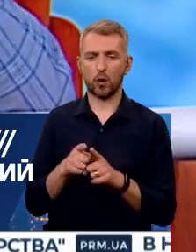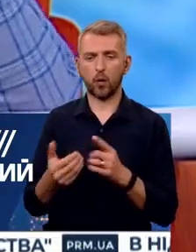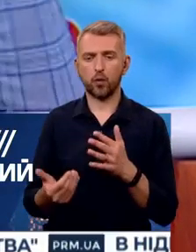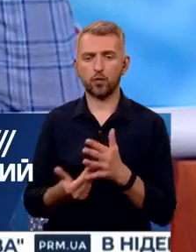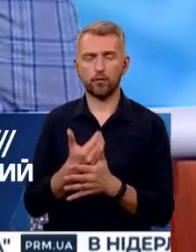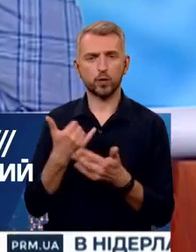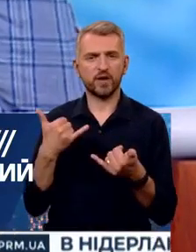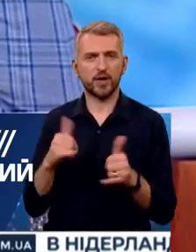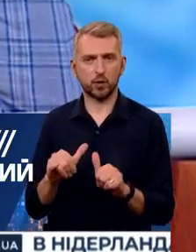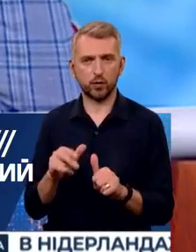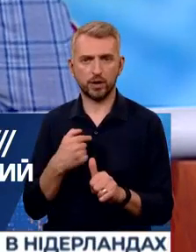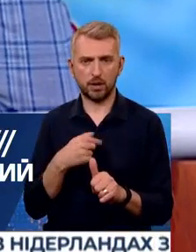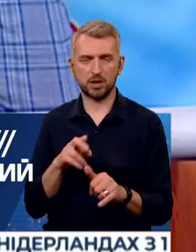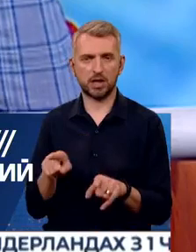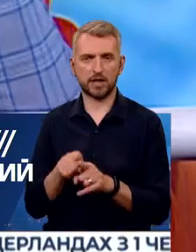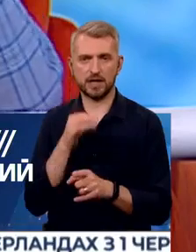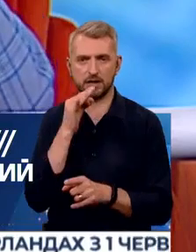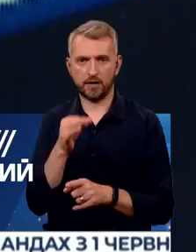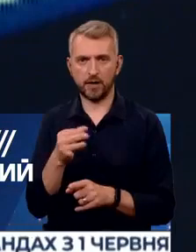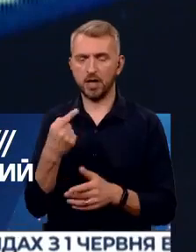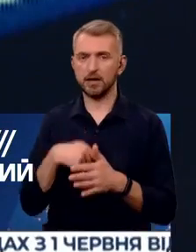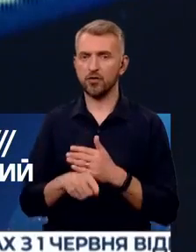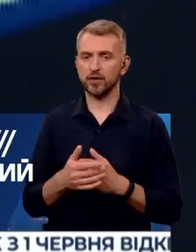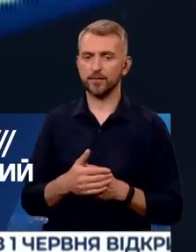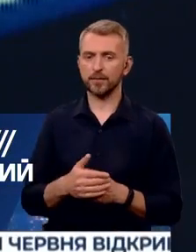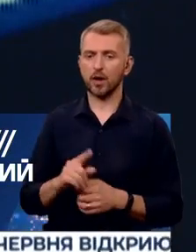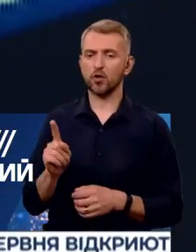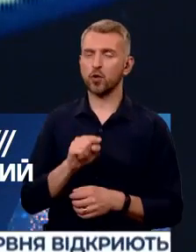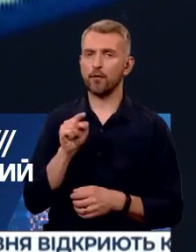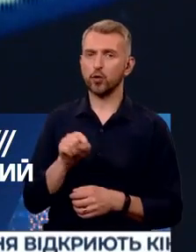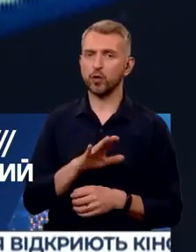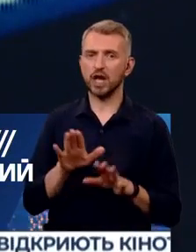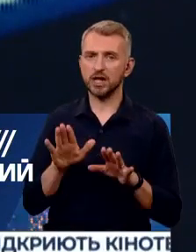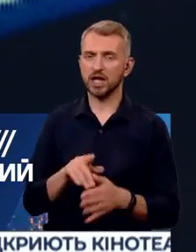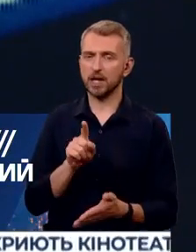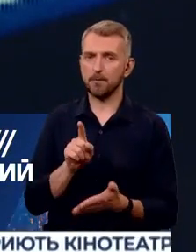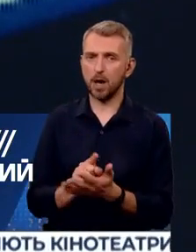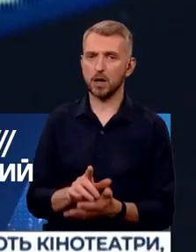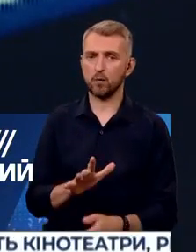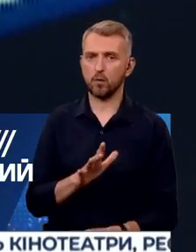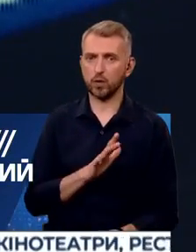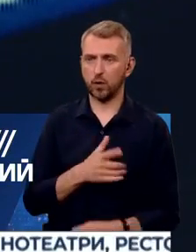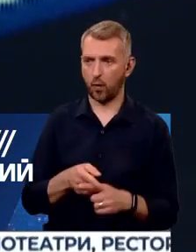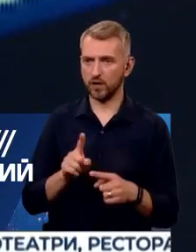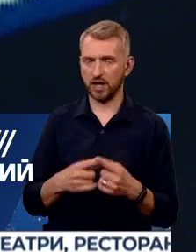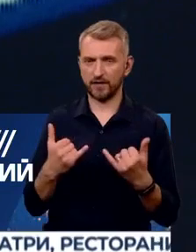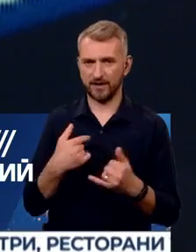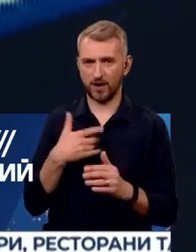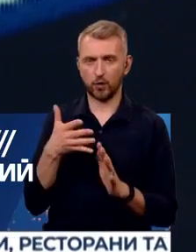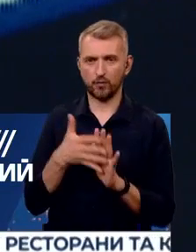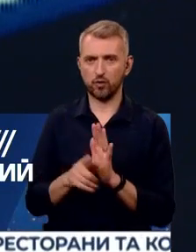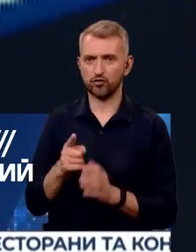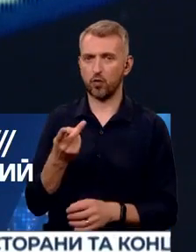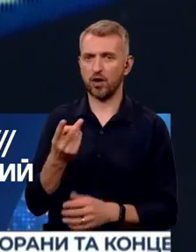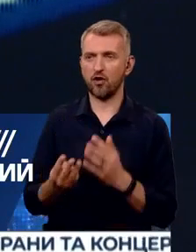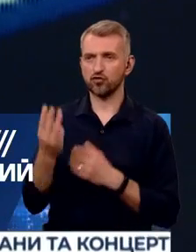таку нову дивину, я б так сказав. Значить, що воно не тільки має бути, оце зараз я розумію, що Ляшко